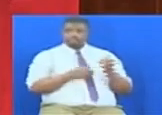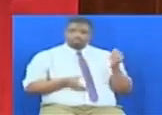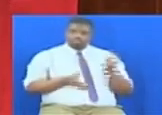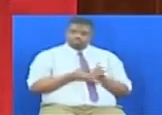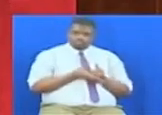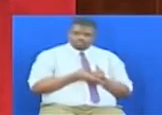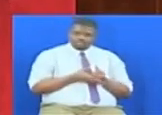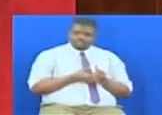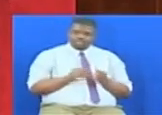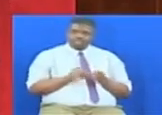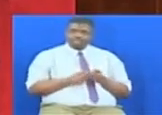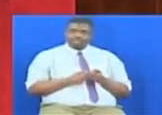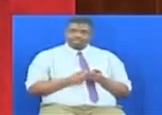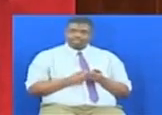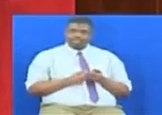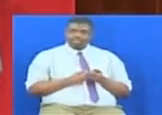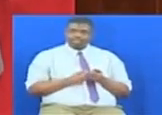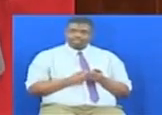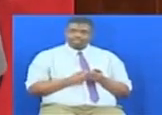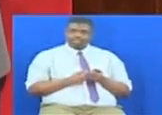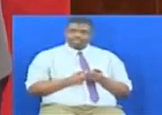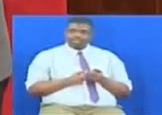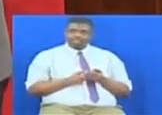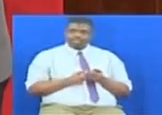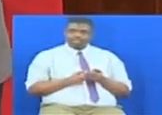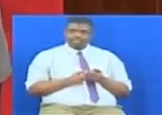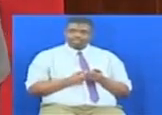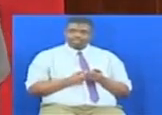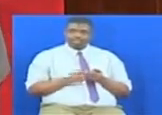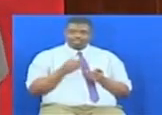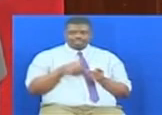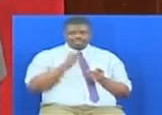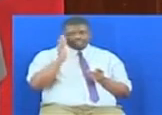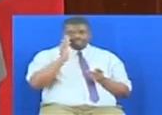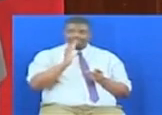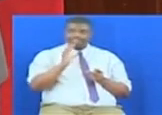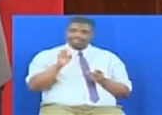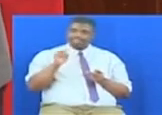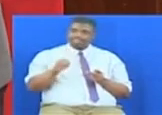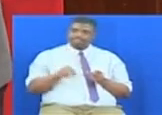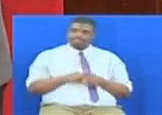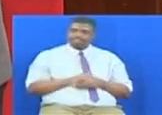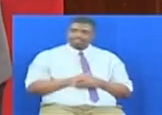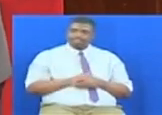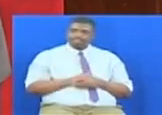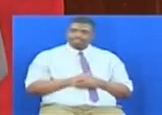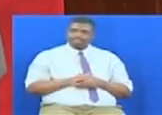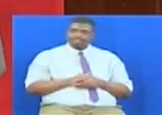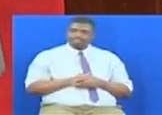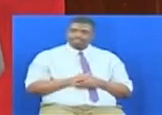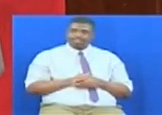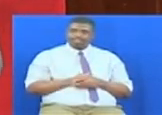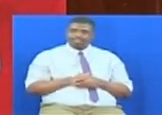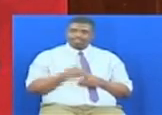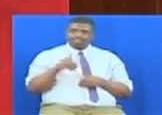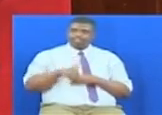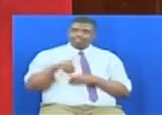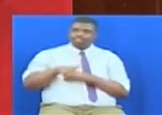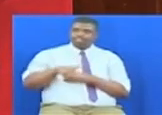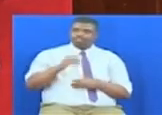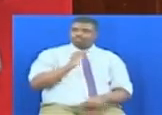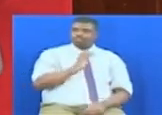Mheshimiwa Rais Magufuli na serikali ya Chama cha Mapinduzi na wanachama wa Chama cha